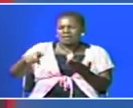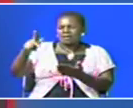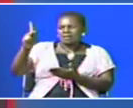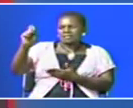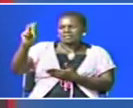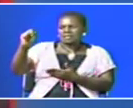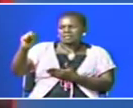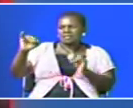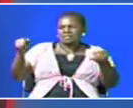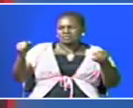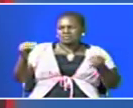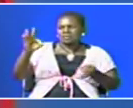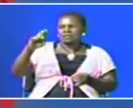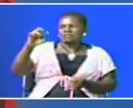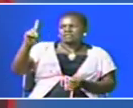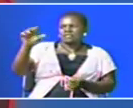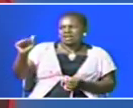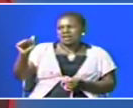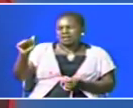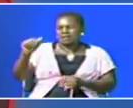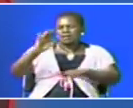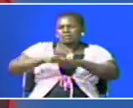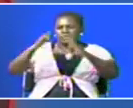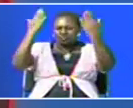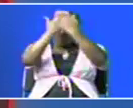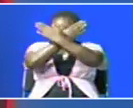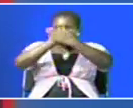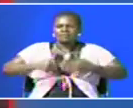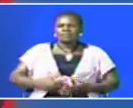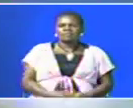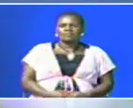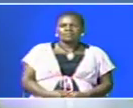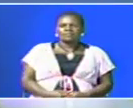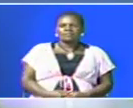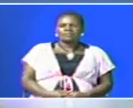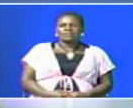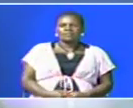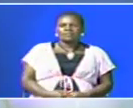runinga ya KTN News. Mie ni Freedom Waka na kutakia usiku mwanana.